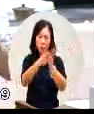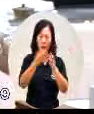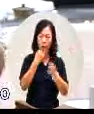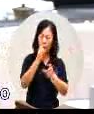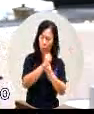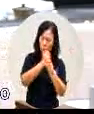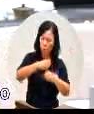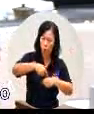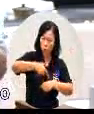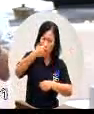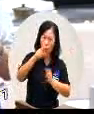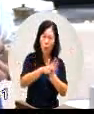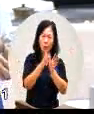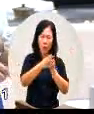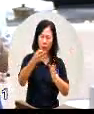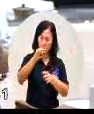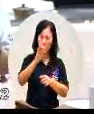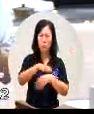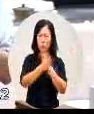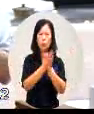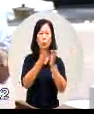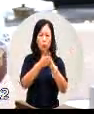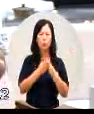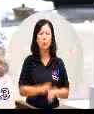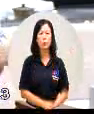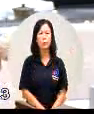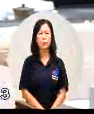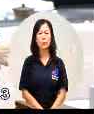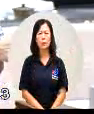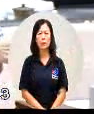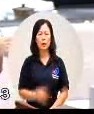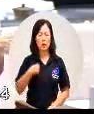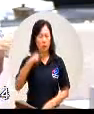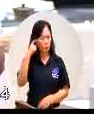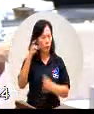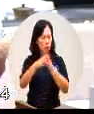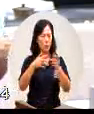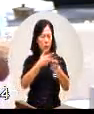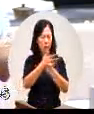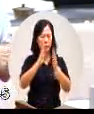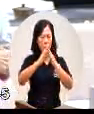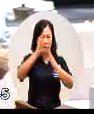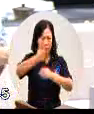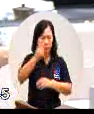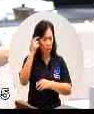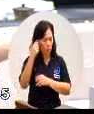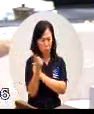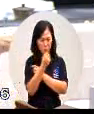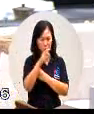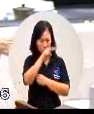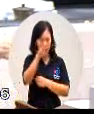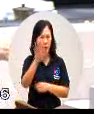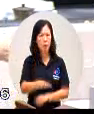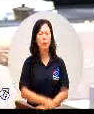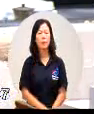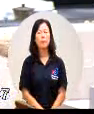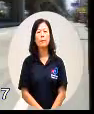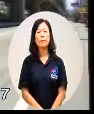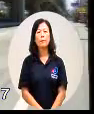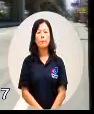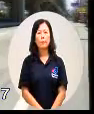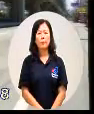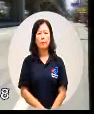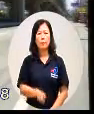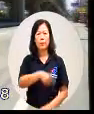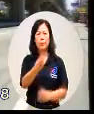率所需的经费啊哈，我想市长你好好的看哈，下一个图片，大